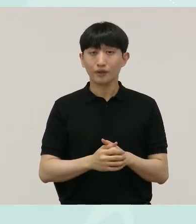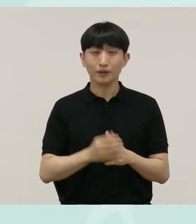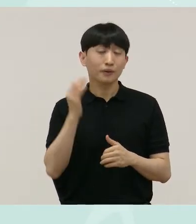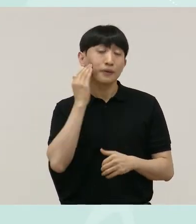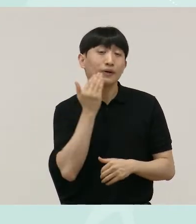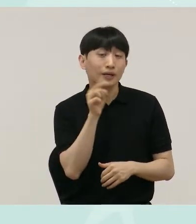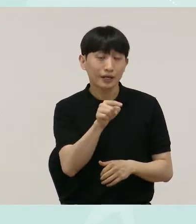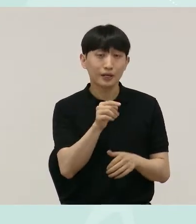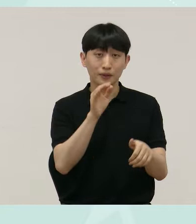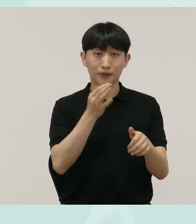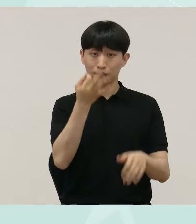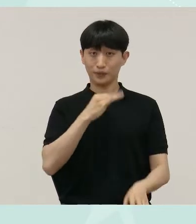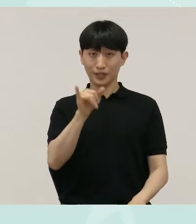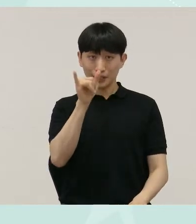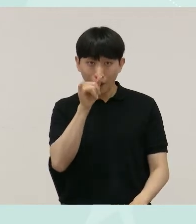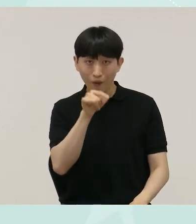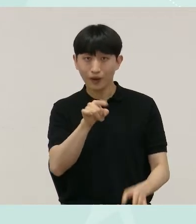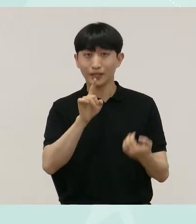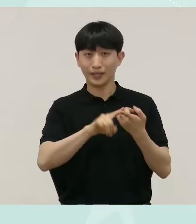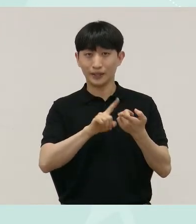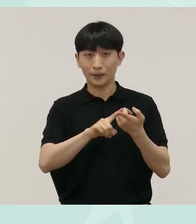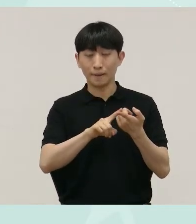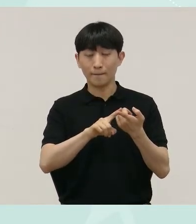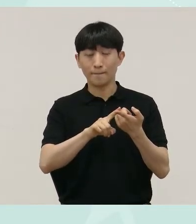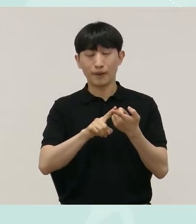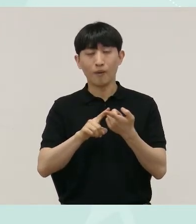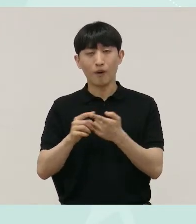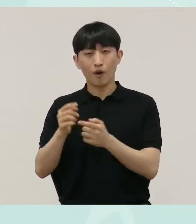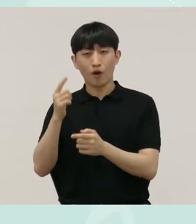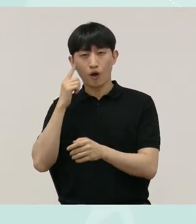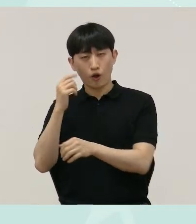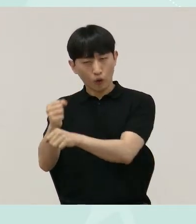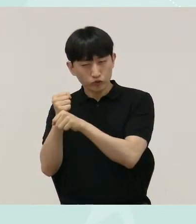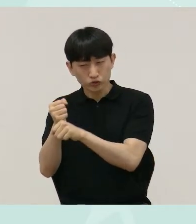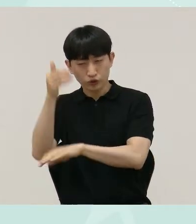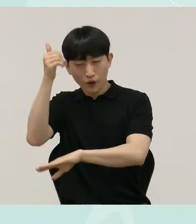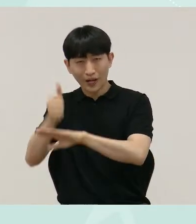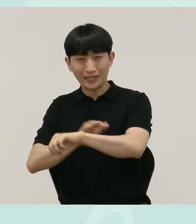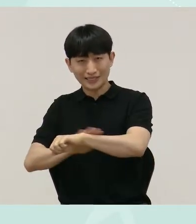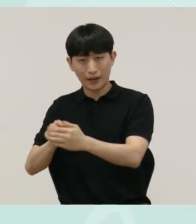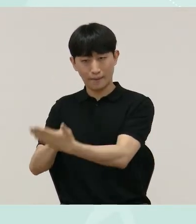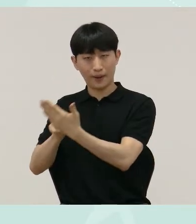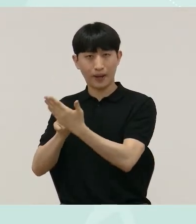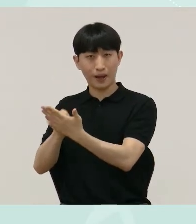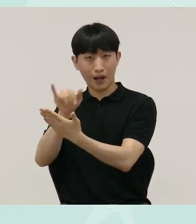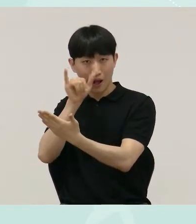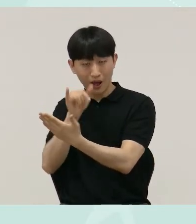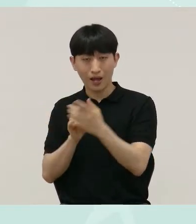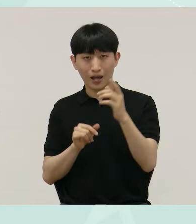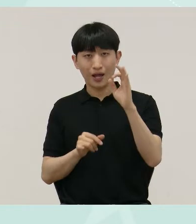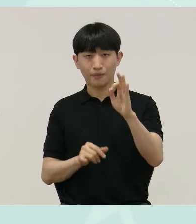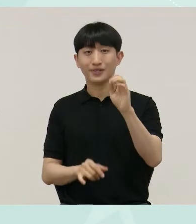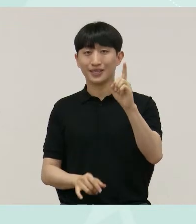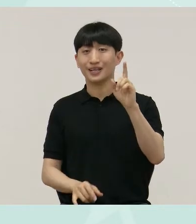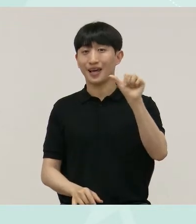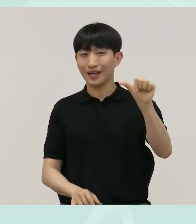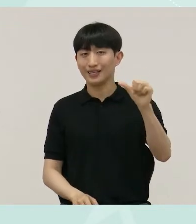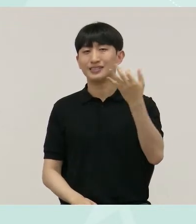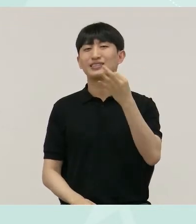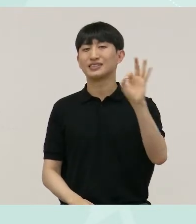있을 경우엔 그에 대해서 잘 설계된 임상 연구 결과가 많이 도출되어야 이런 FDA 승인을 이끌어낼 수 있다고 생각을 하고